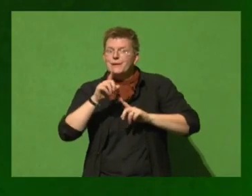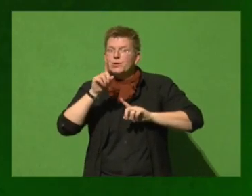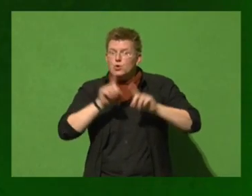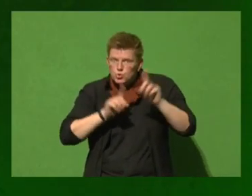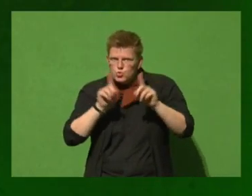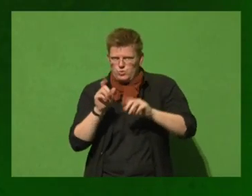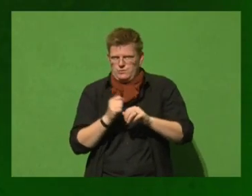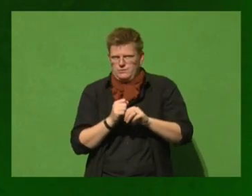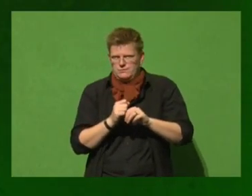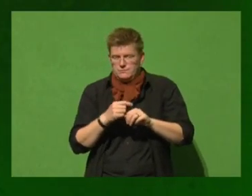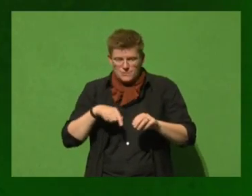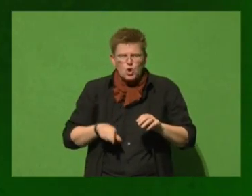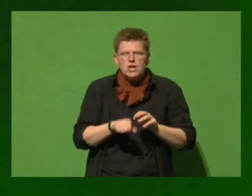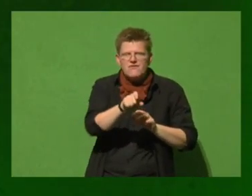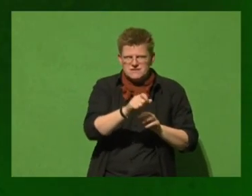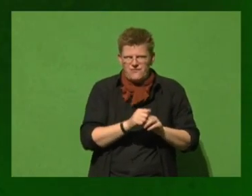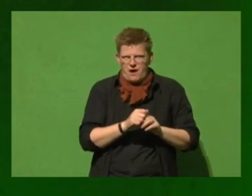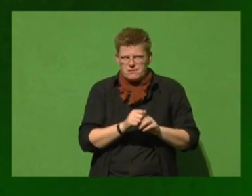keine zusätzlichen